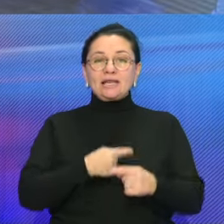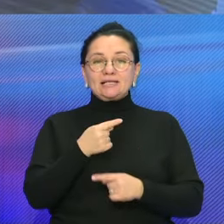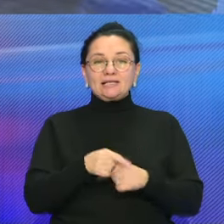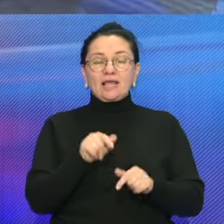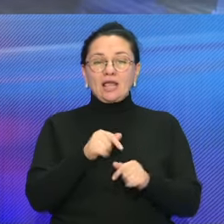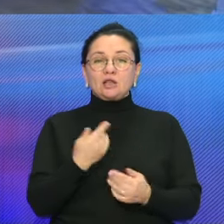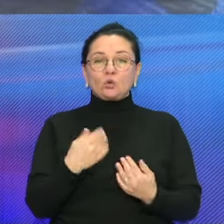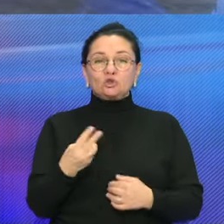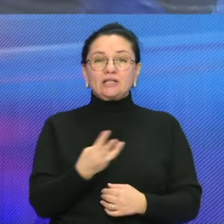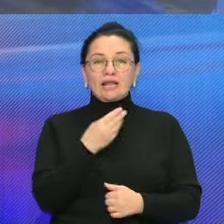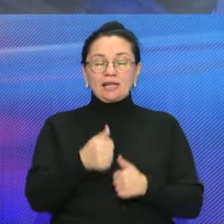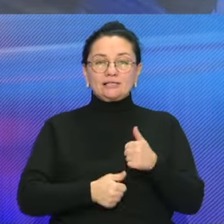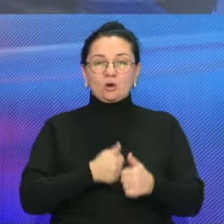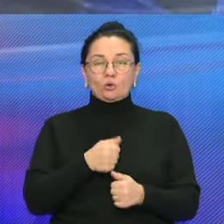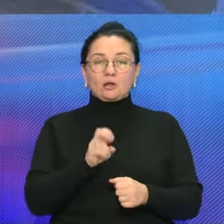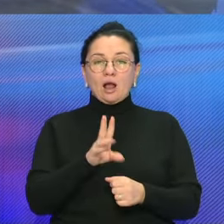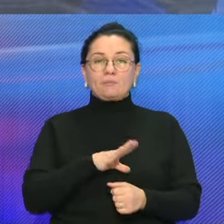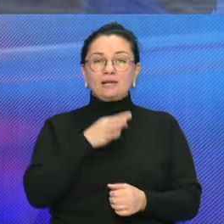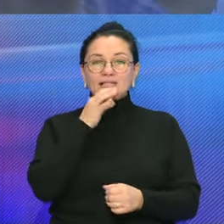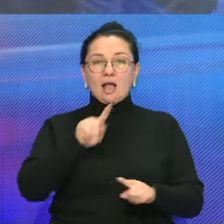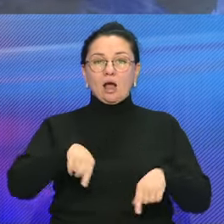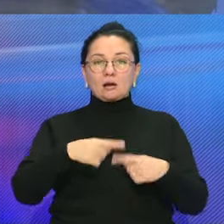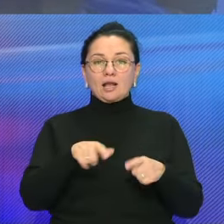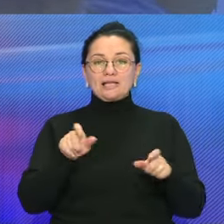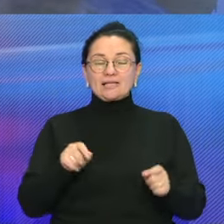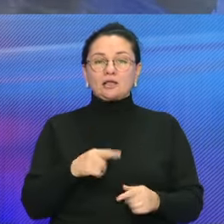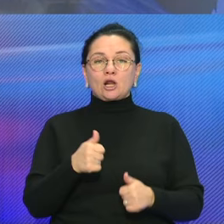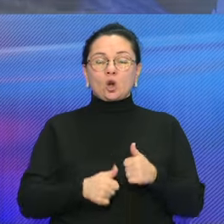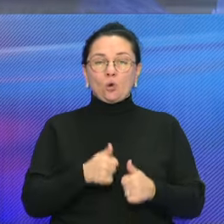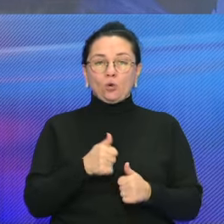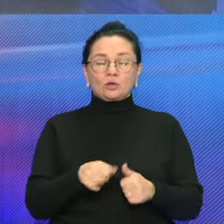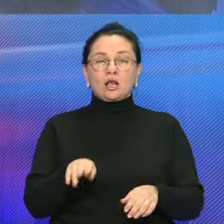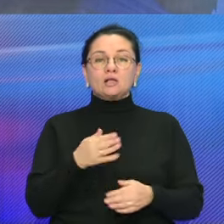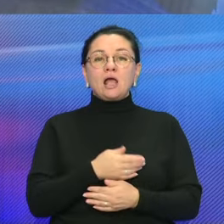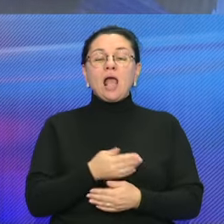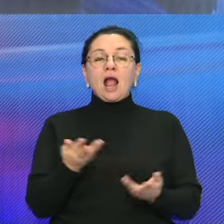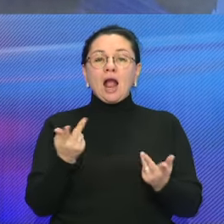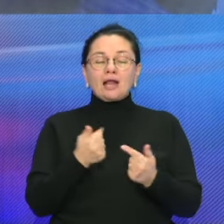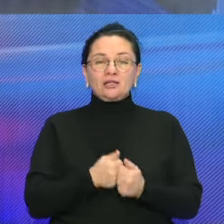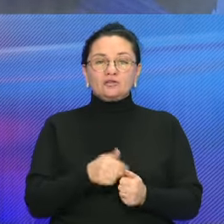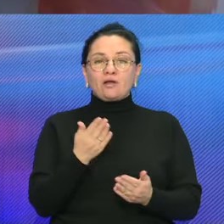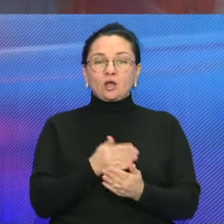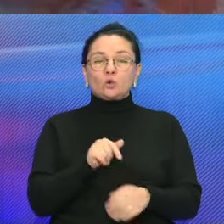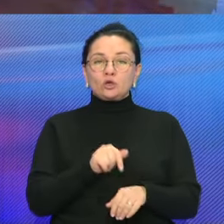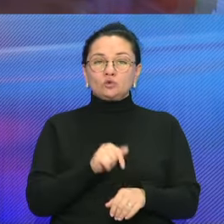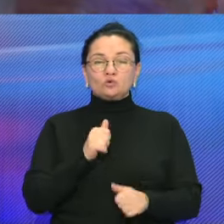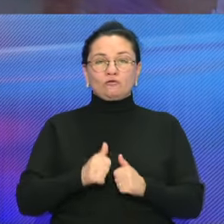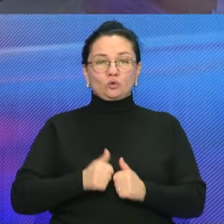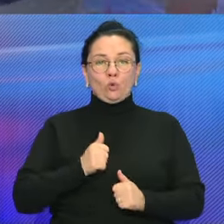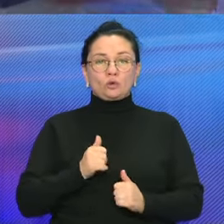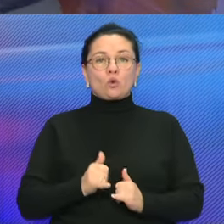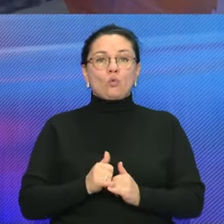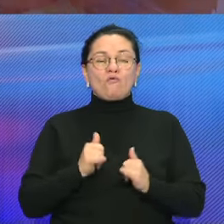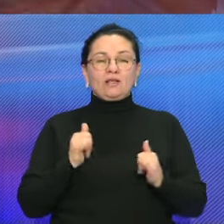став третім. Як відзначають організатори конкурсу, з кожним годом кількість тих, хто відчуває гонор за країну, тільки росте.